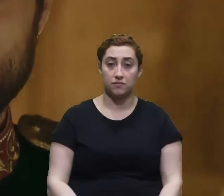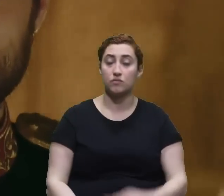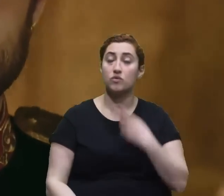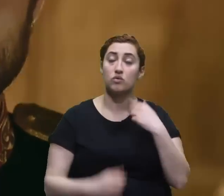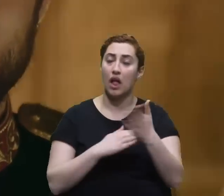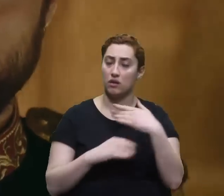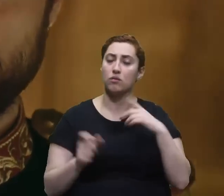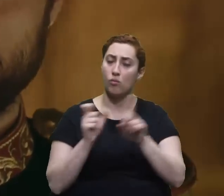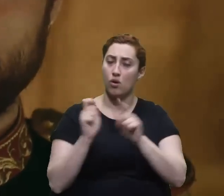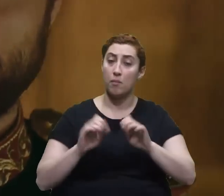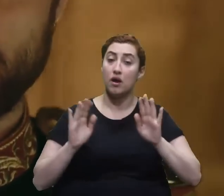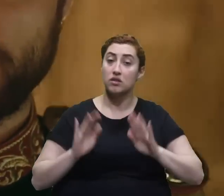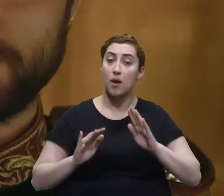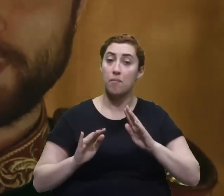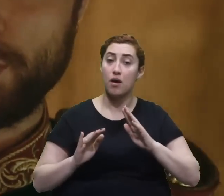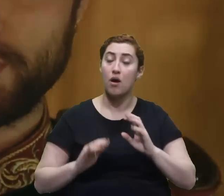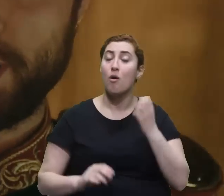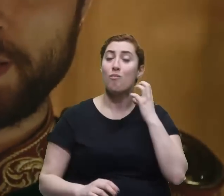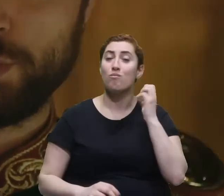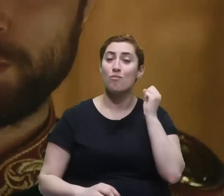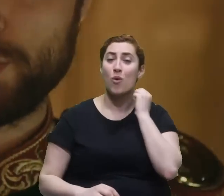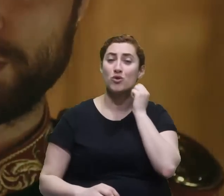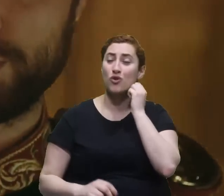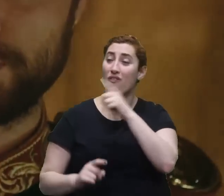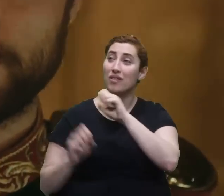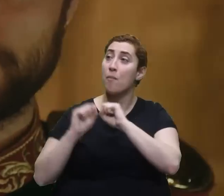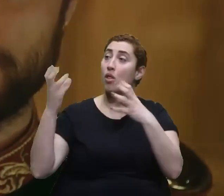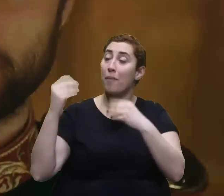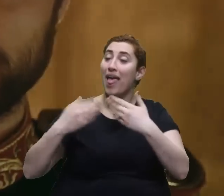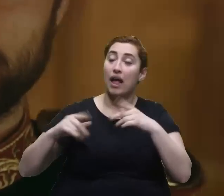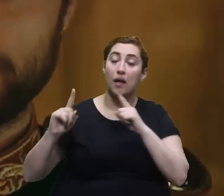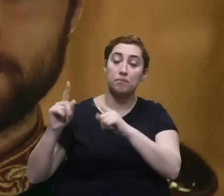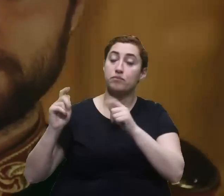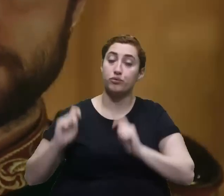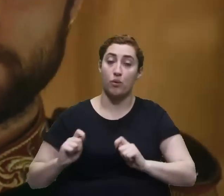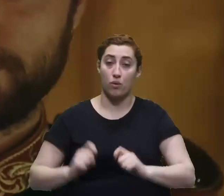Rus elçiyi koruruz lakin Moskova'da patlayacak bombalara engel olmamız zor.